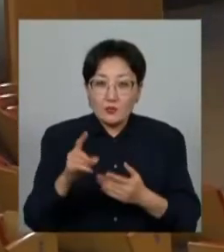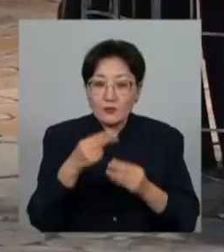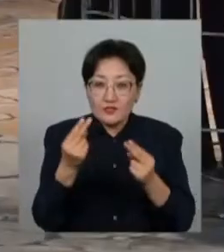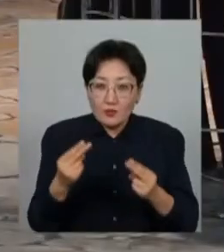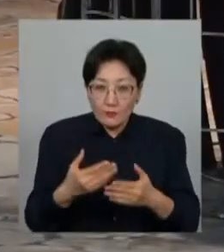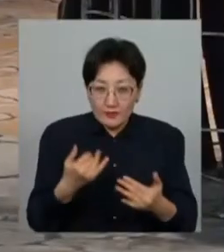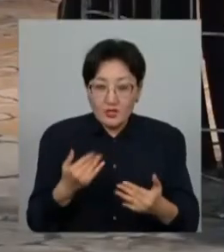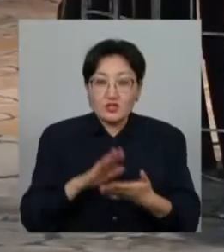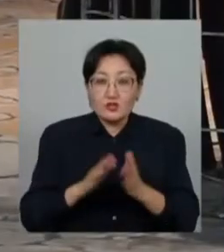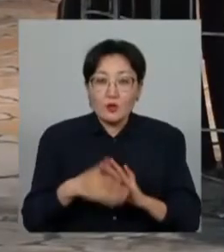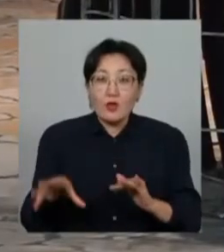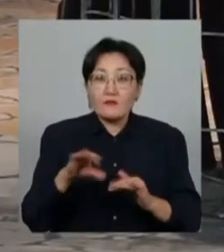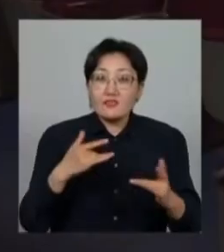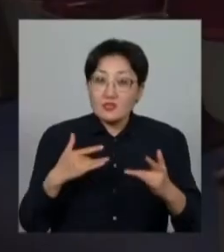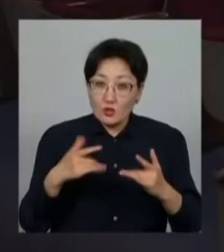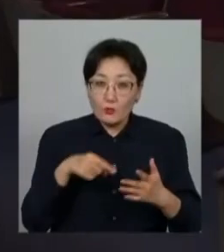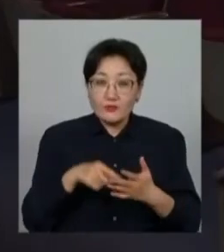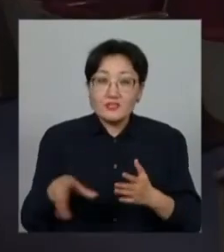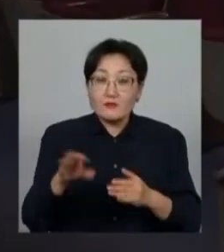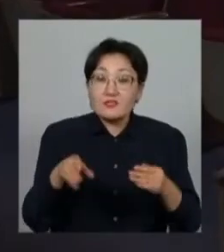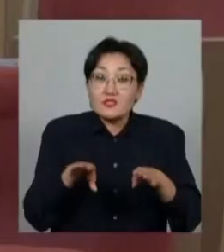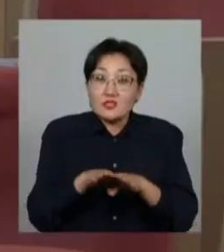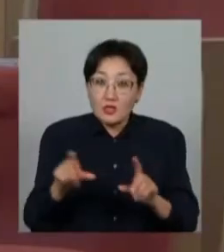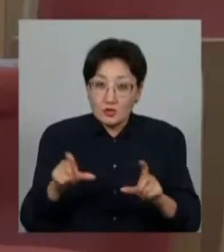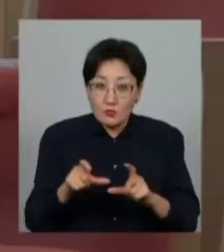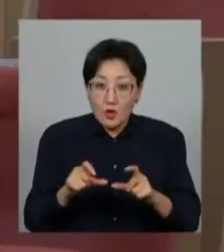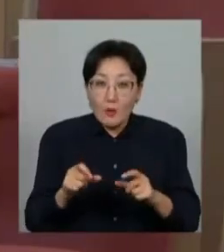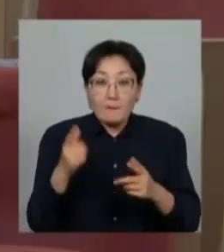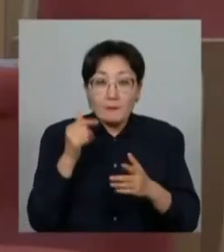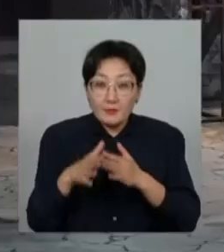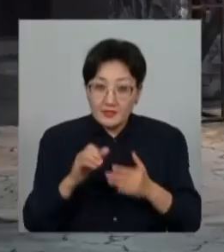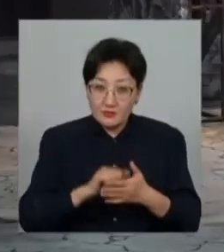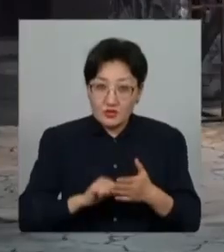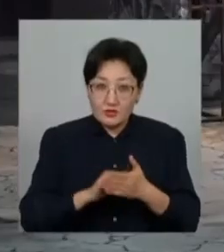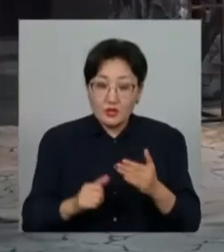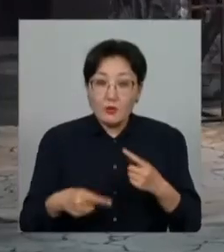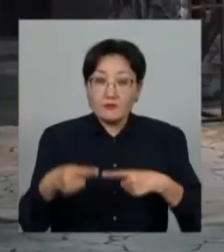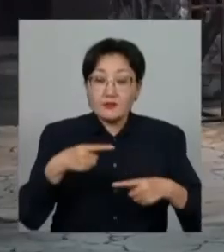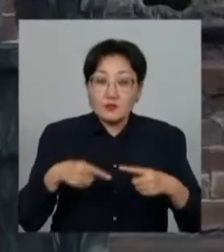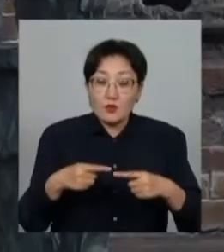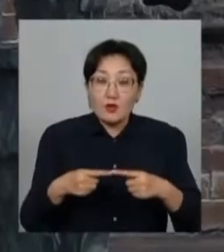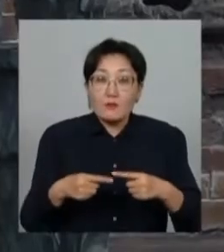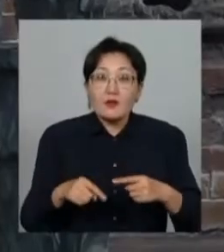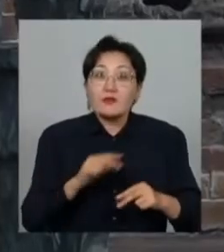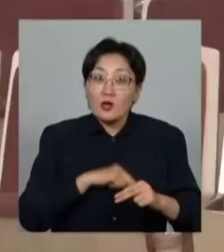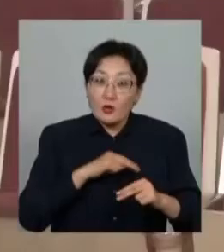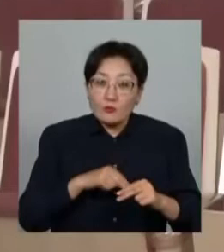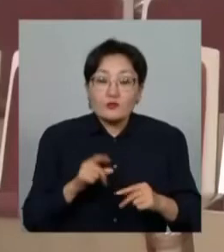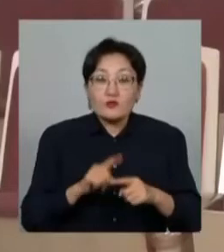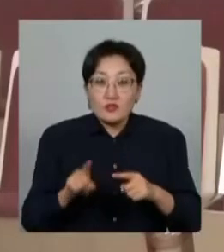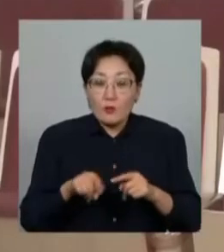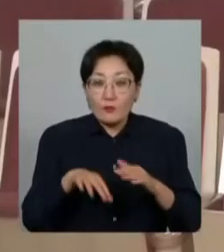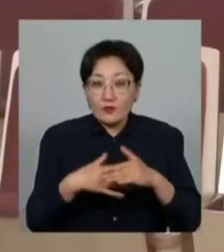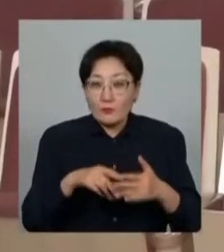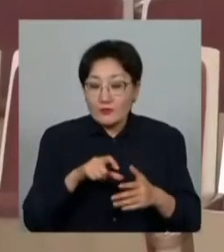описывает нынешнее положение всех театров города. Все они закрыты на карантин по понятным причинам, но возвращение в строй не за горами. Пустой